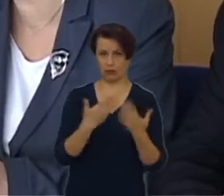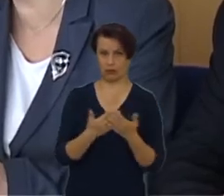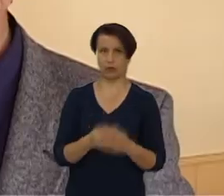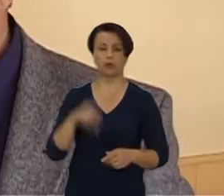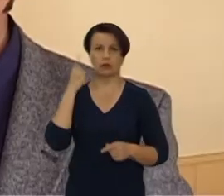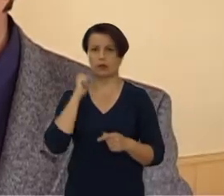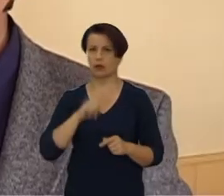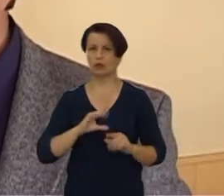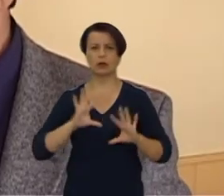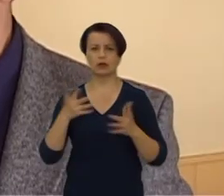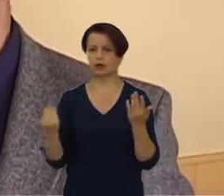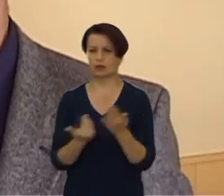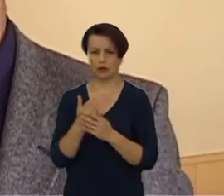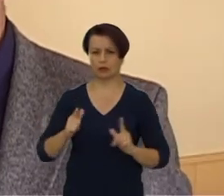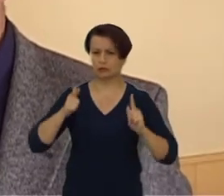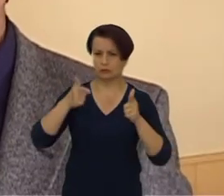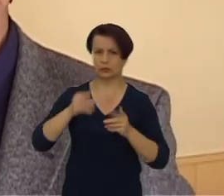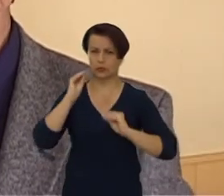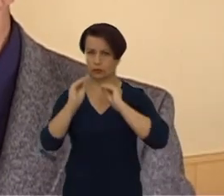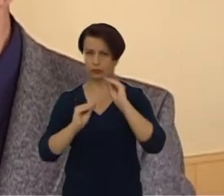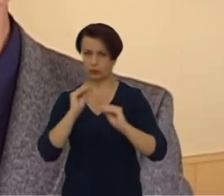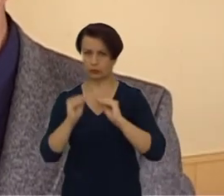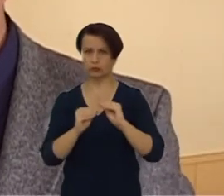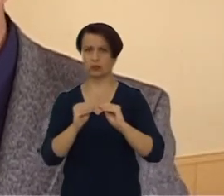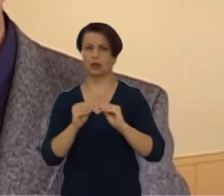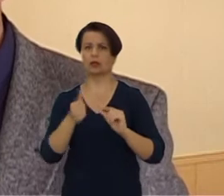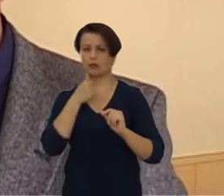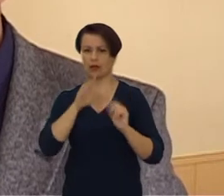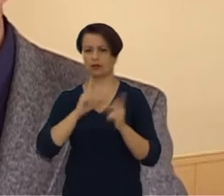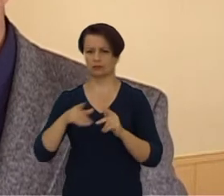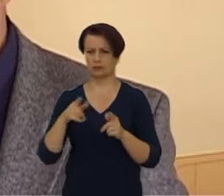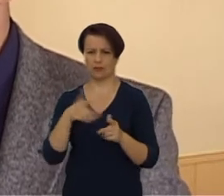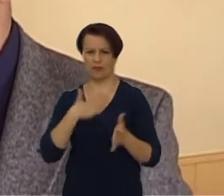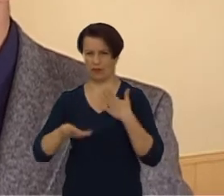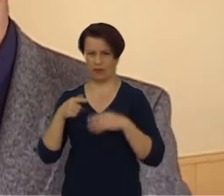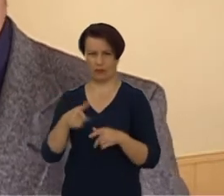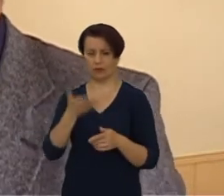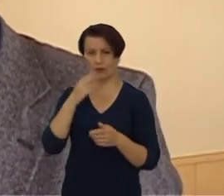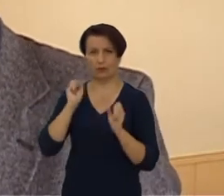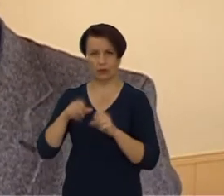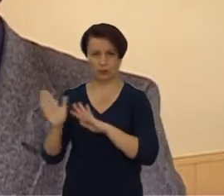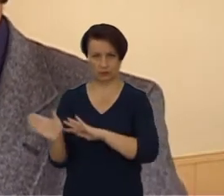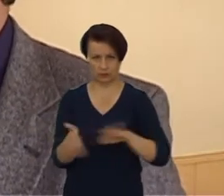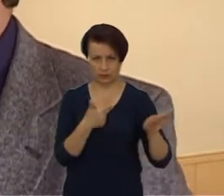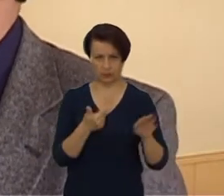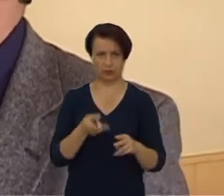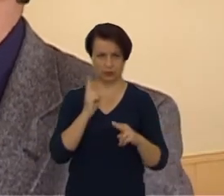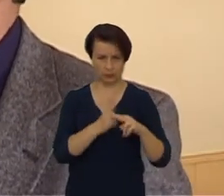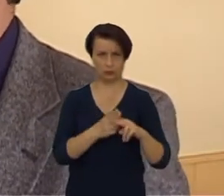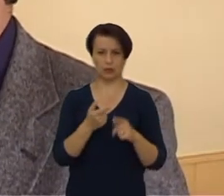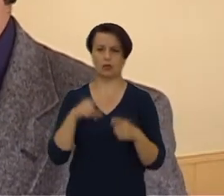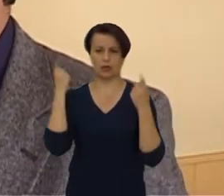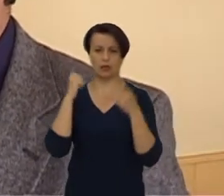bendrauti, nenori kažką tai įsidėginėti, tas, kas, kaip sakant, pašalintų tą nepatogumą, tai tada yra